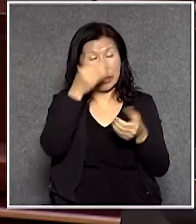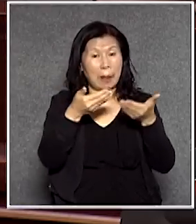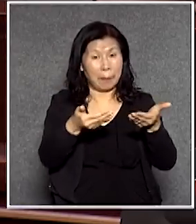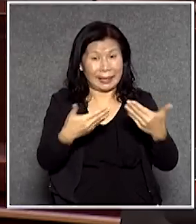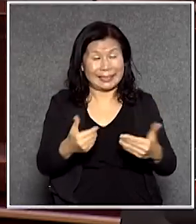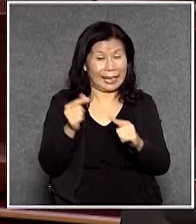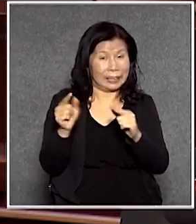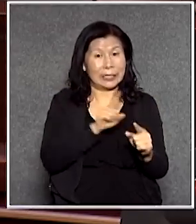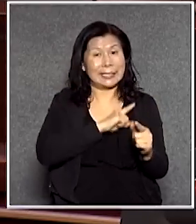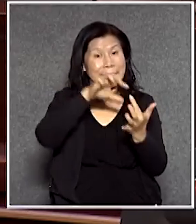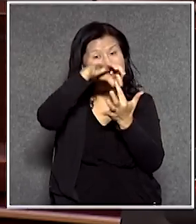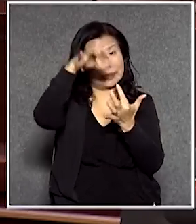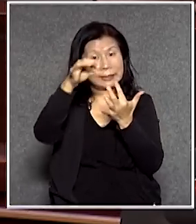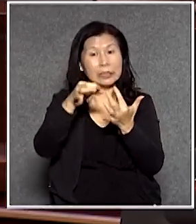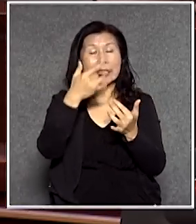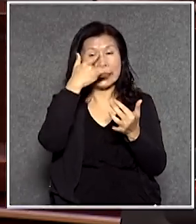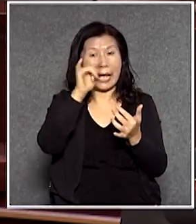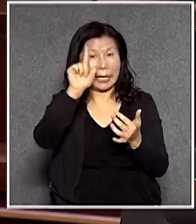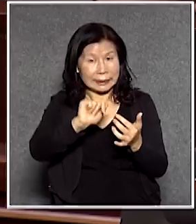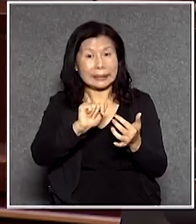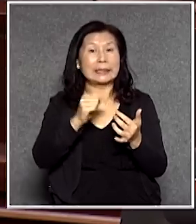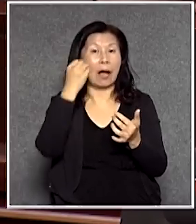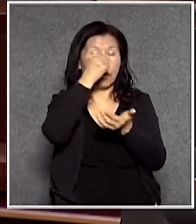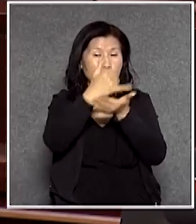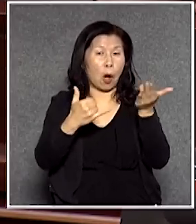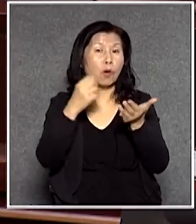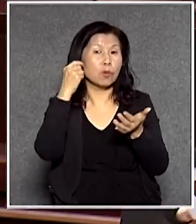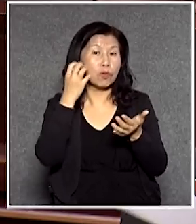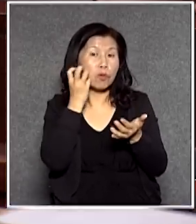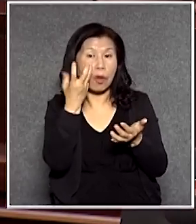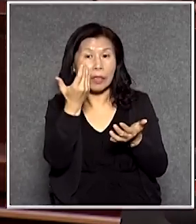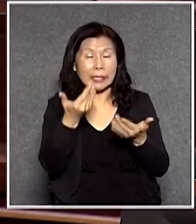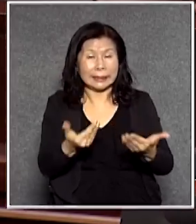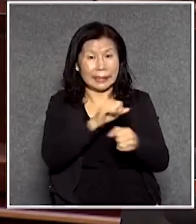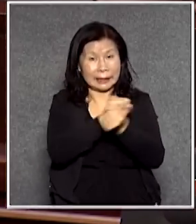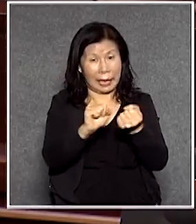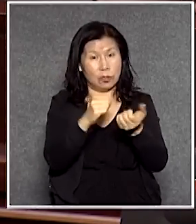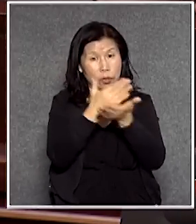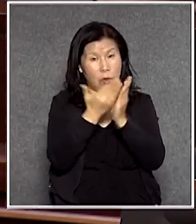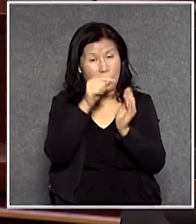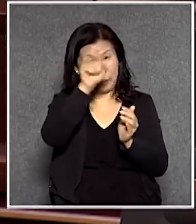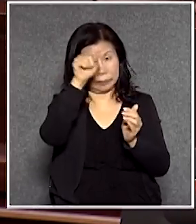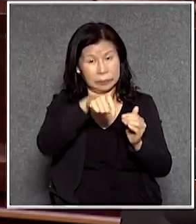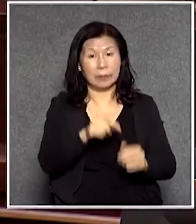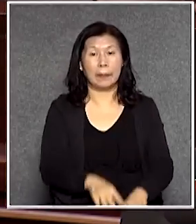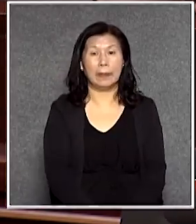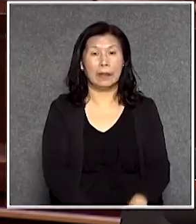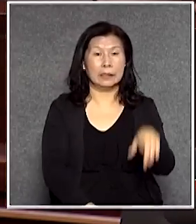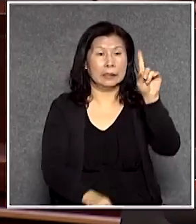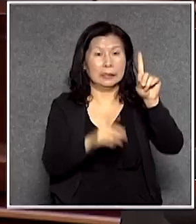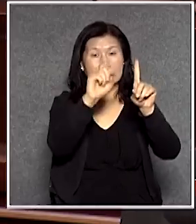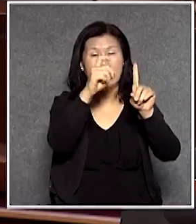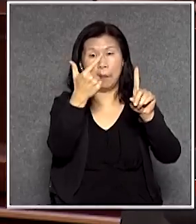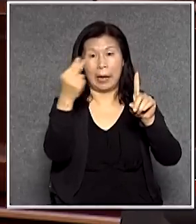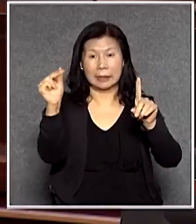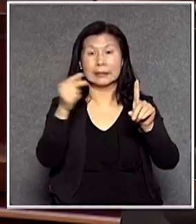人員自願選擇新或者舊的退休年齡，解決此時此刻的問題先呢？在1987年政府推